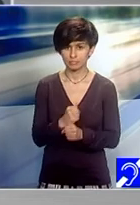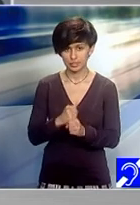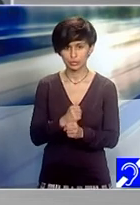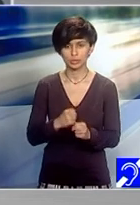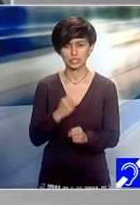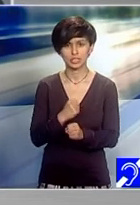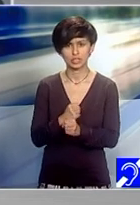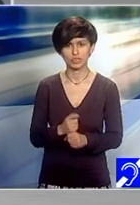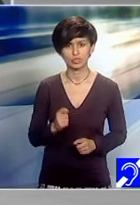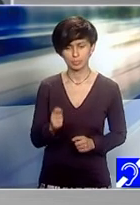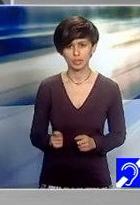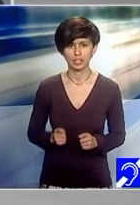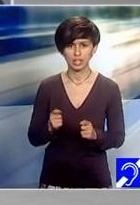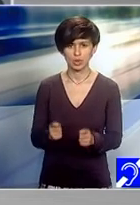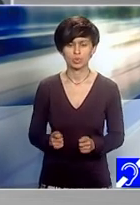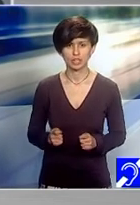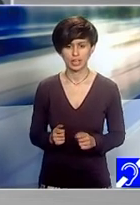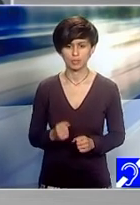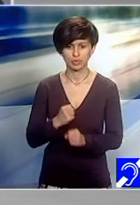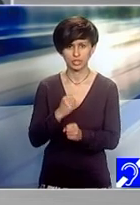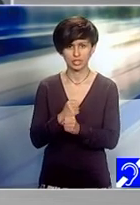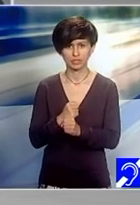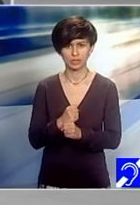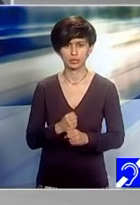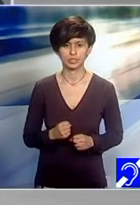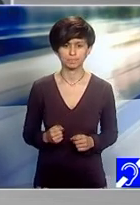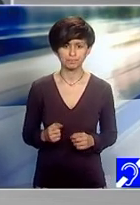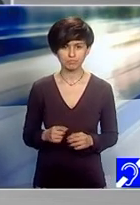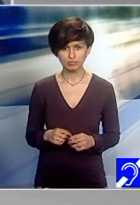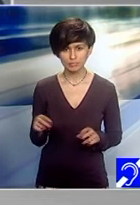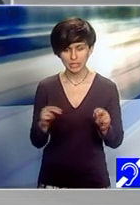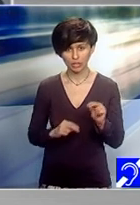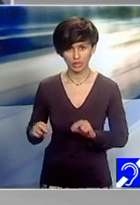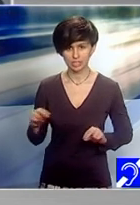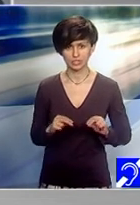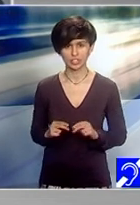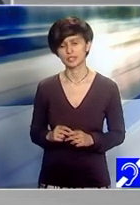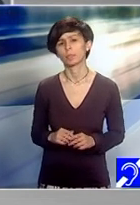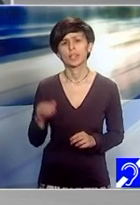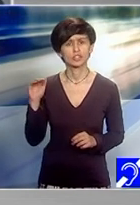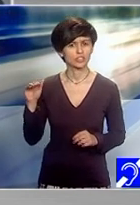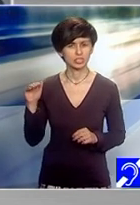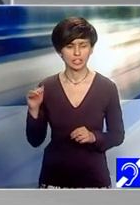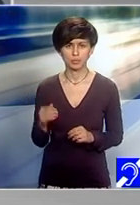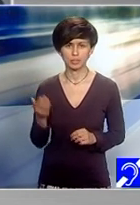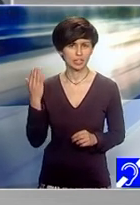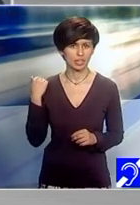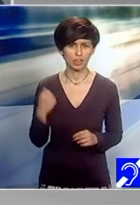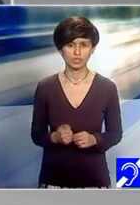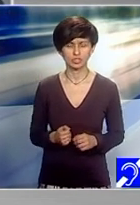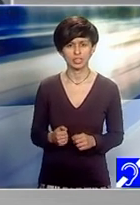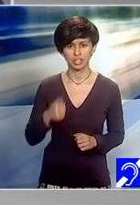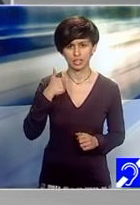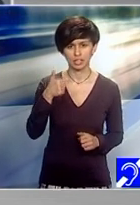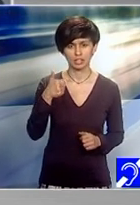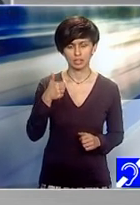raport făcut de Gallup International și întrebarea a fost foarte simplă. Pe o scară de la 0 la 10, notând cu